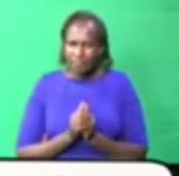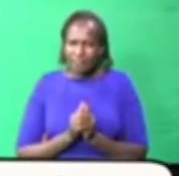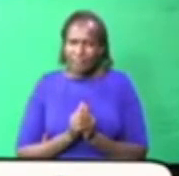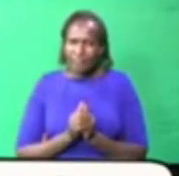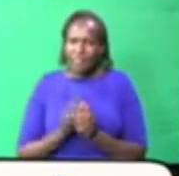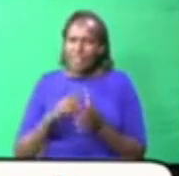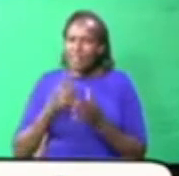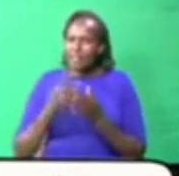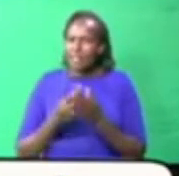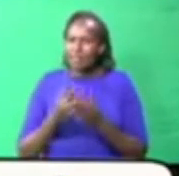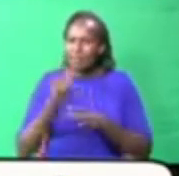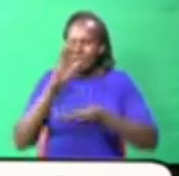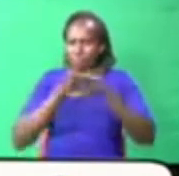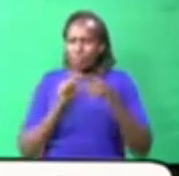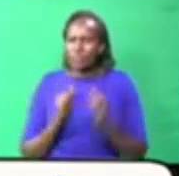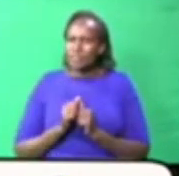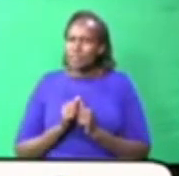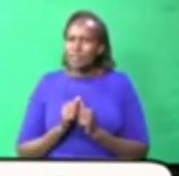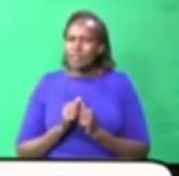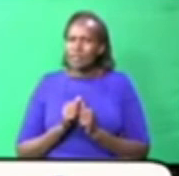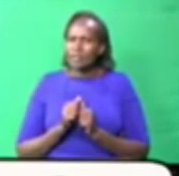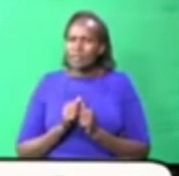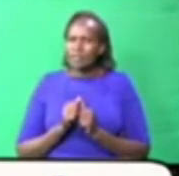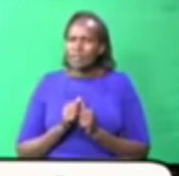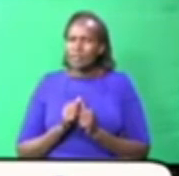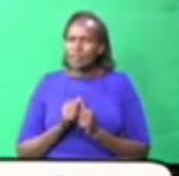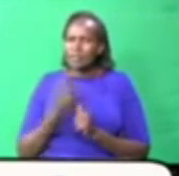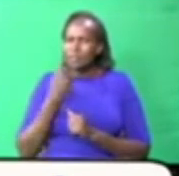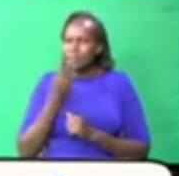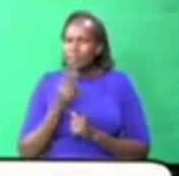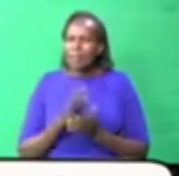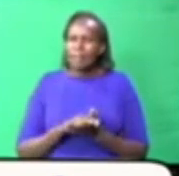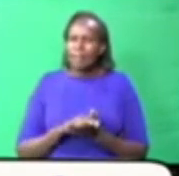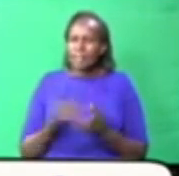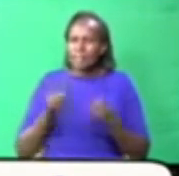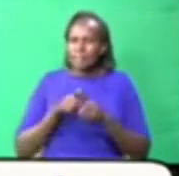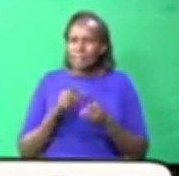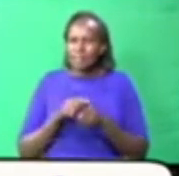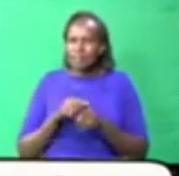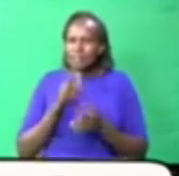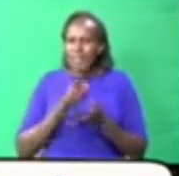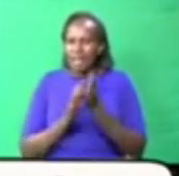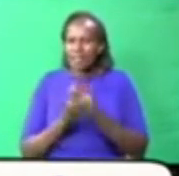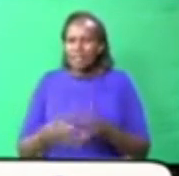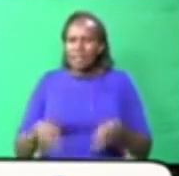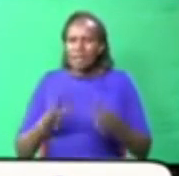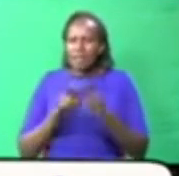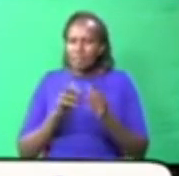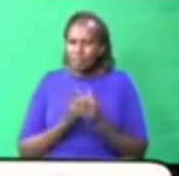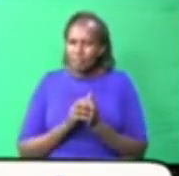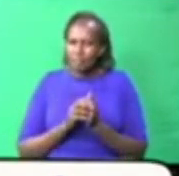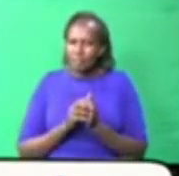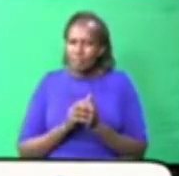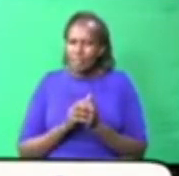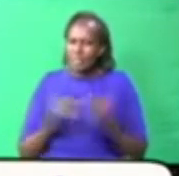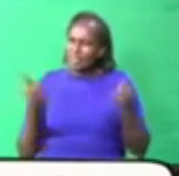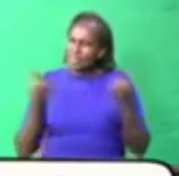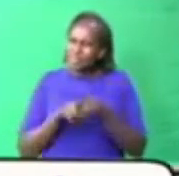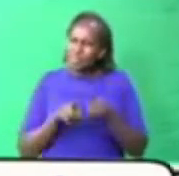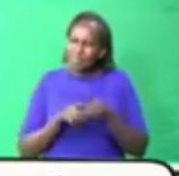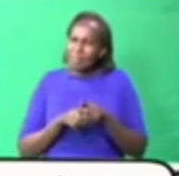Alafu wakakuja kijabaguza mdomo ni kama hakuna kitu wamefanya. With such ease,